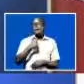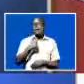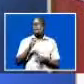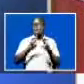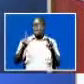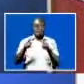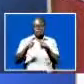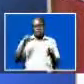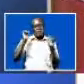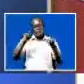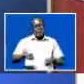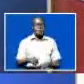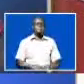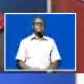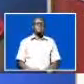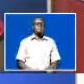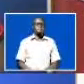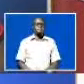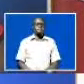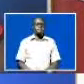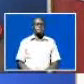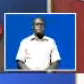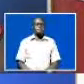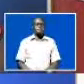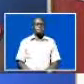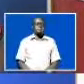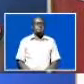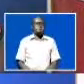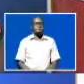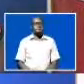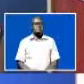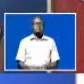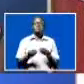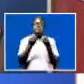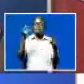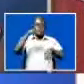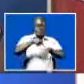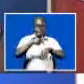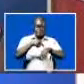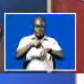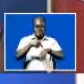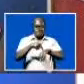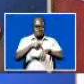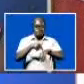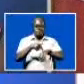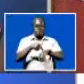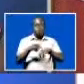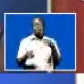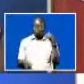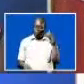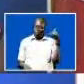tayari kuua. Mm-hmm. Na mara nyingi huwa kwa sababu